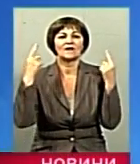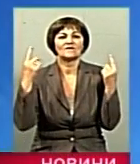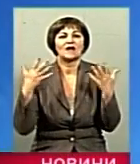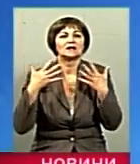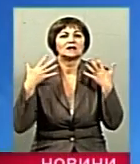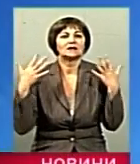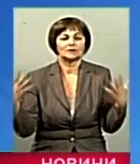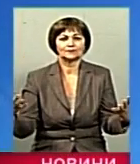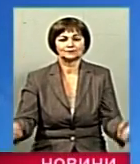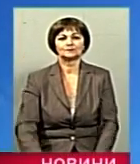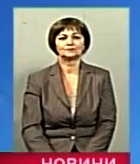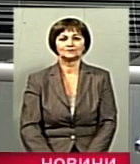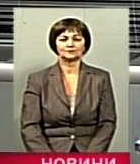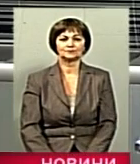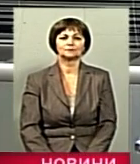новини Житомирщини.